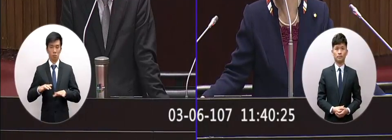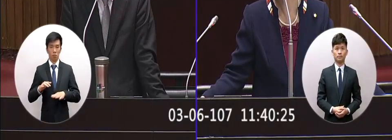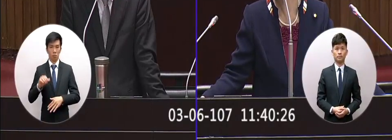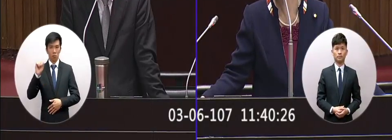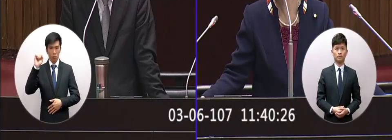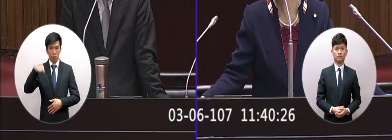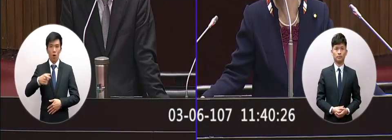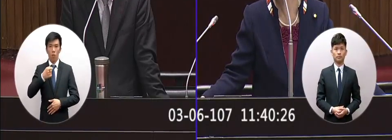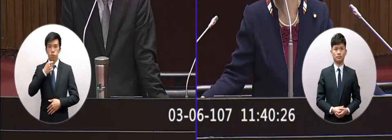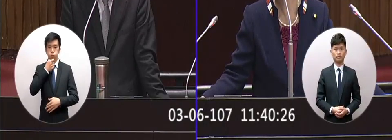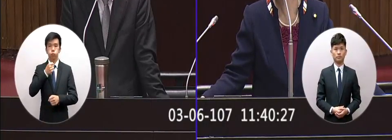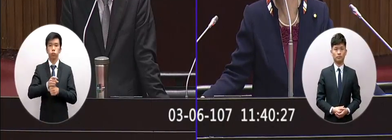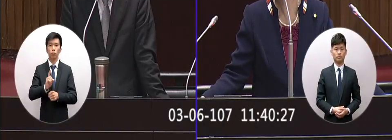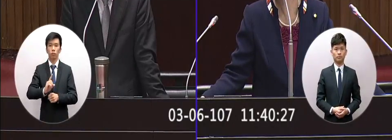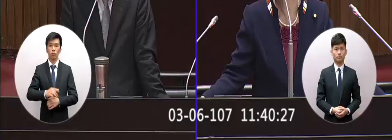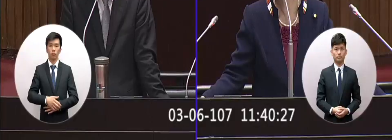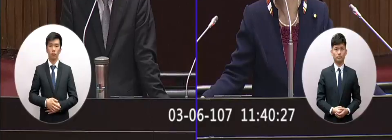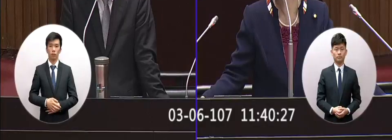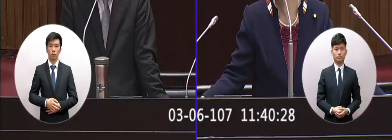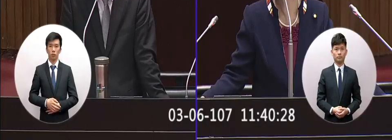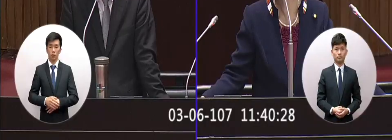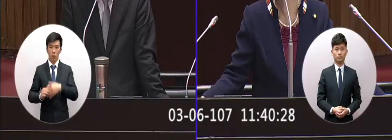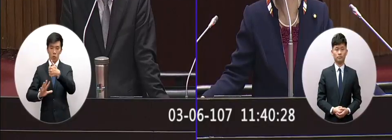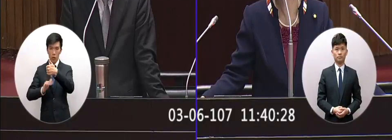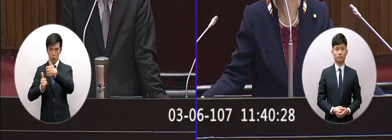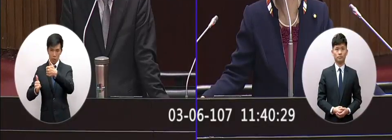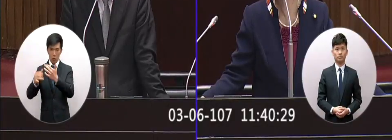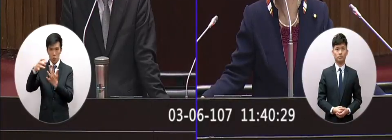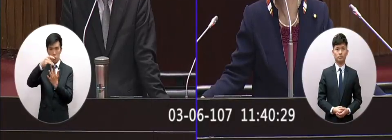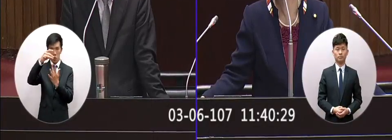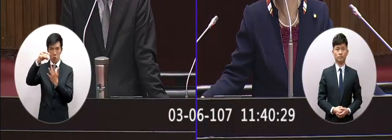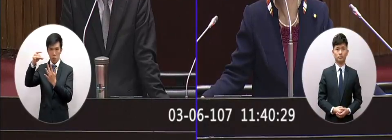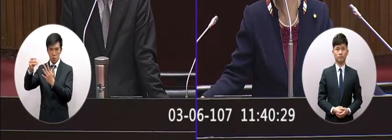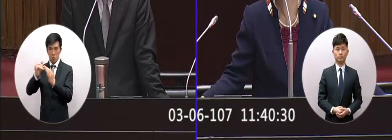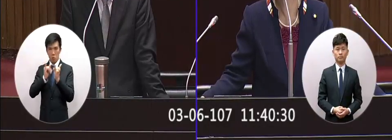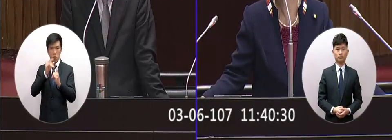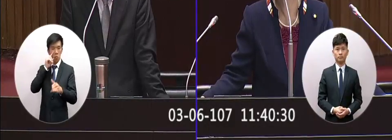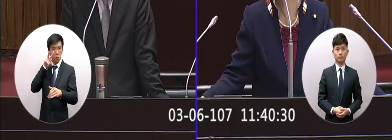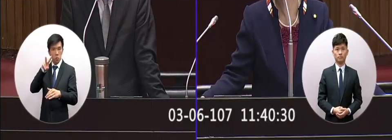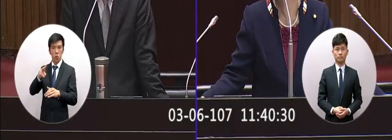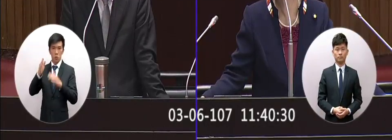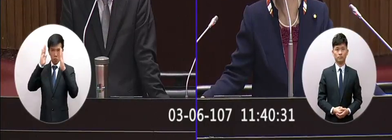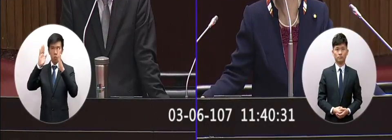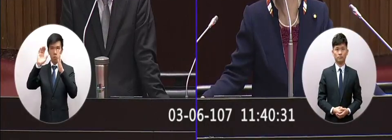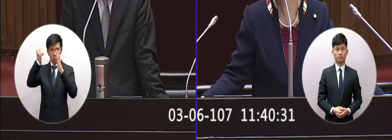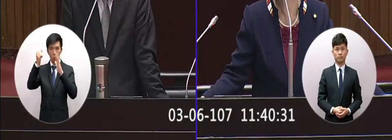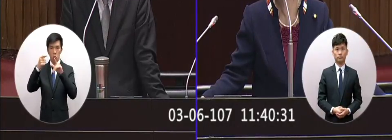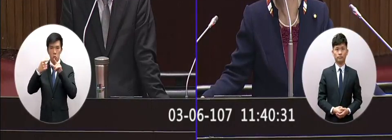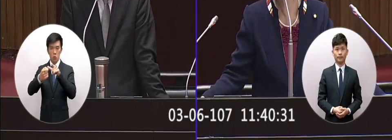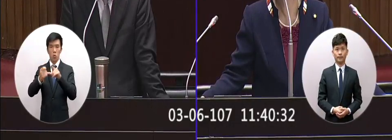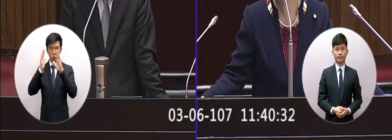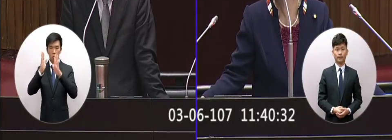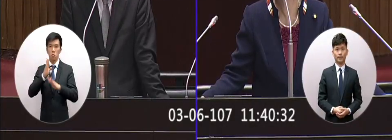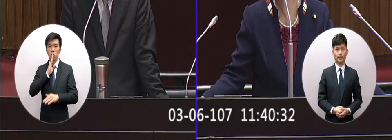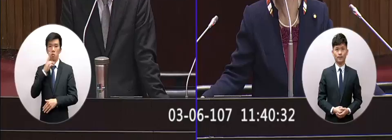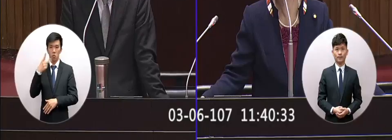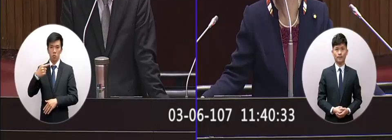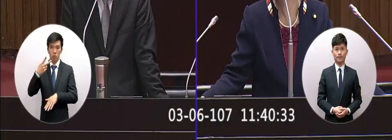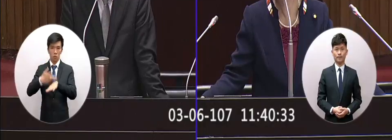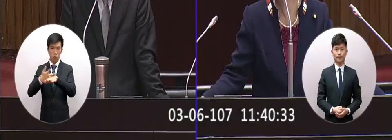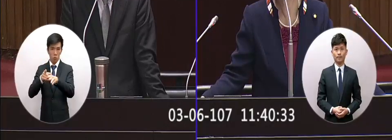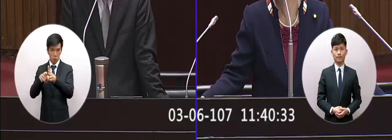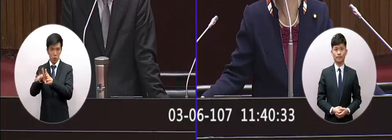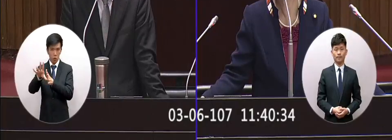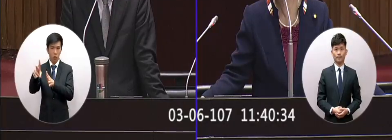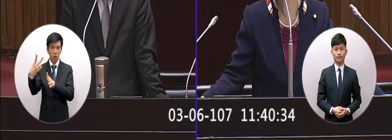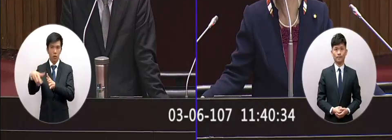这个委员呢一定是社会公正的人士啊，同时呢不仅有专业而且有历史，还有